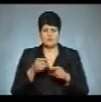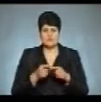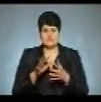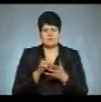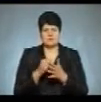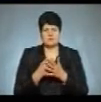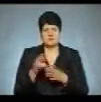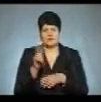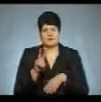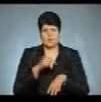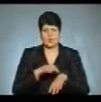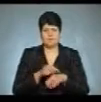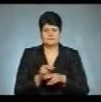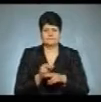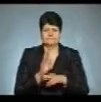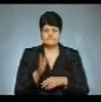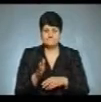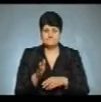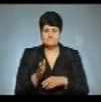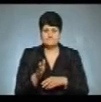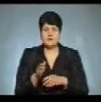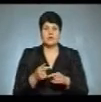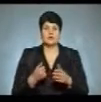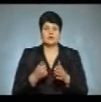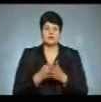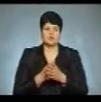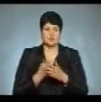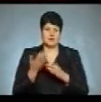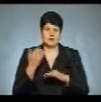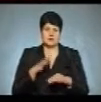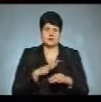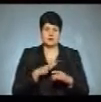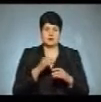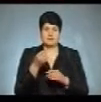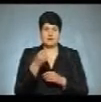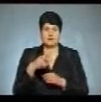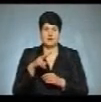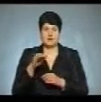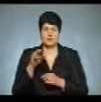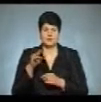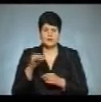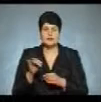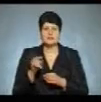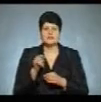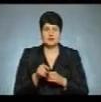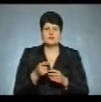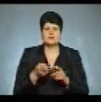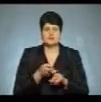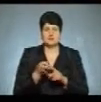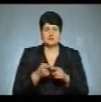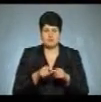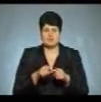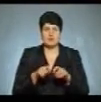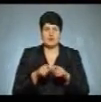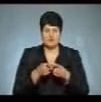до 2 годин часу. До цього аварія на водопровідній мережі у Тернополі сталася 15 лютого. Тоді через зношеність прорвало трубу